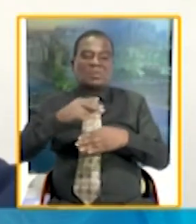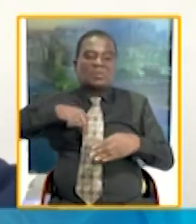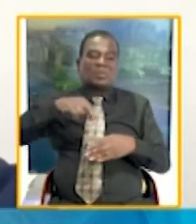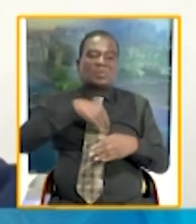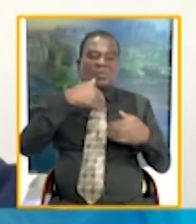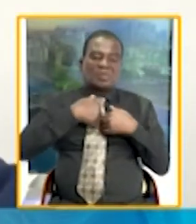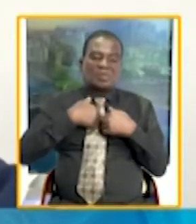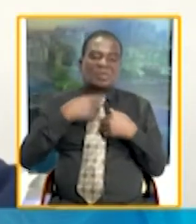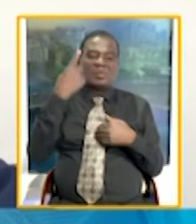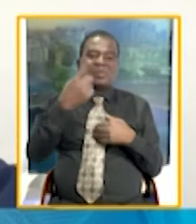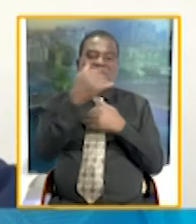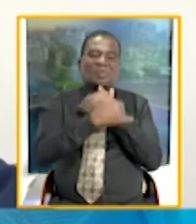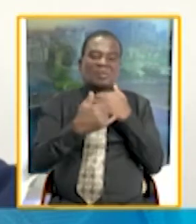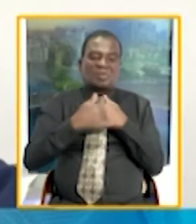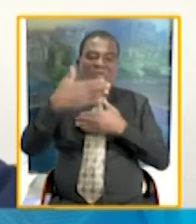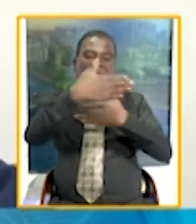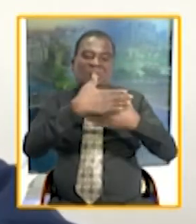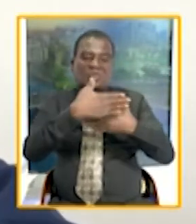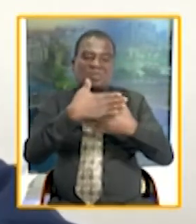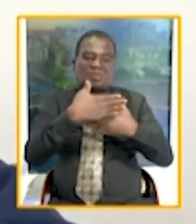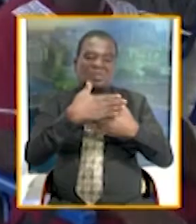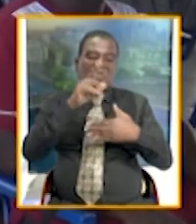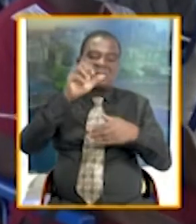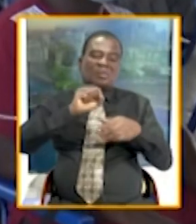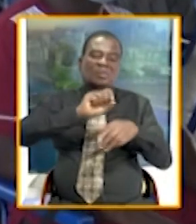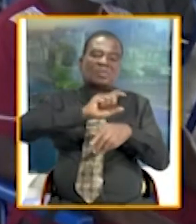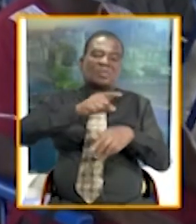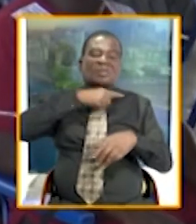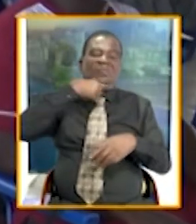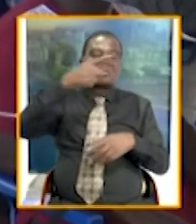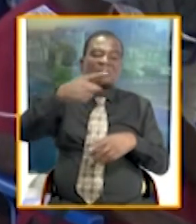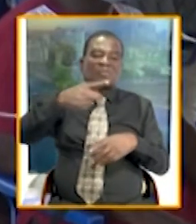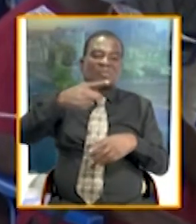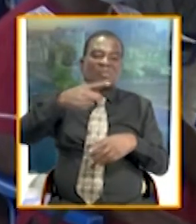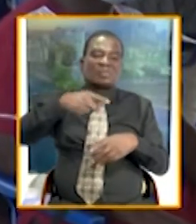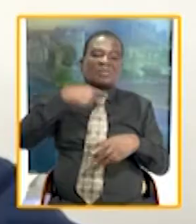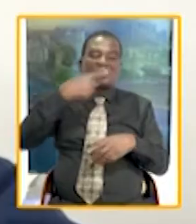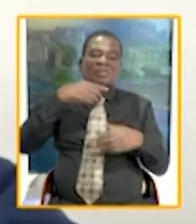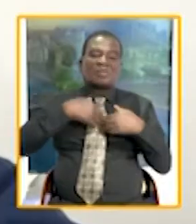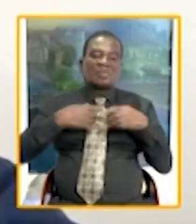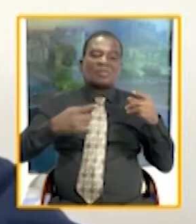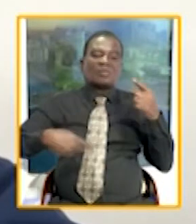avons un de nos pays voisins, en l'occurrence la Guinée, qui est confronté aujourd'hui,